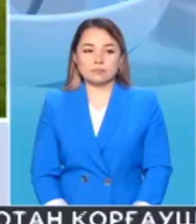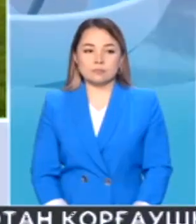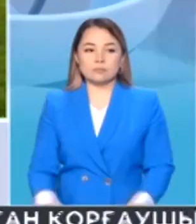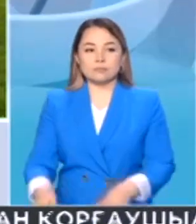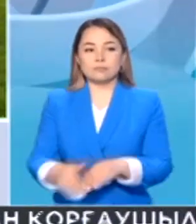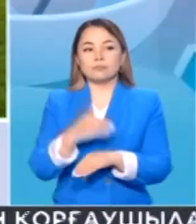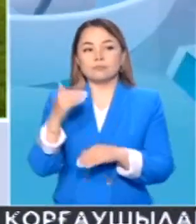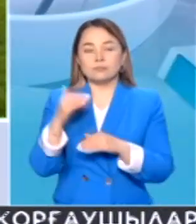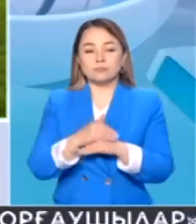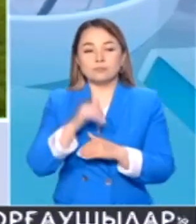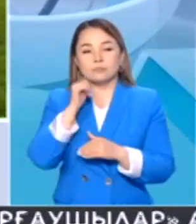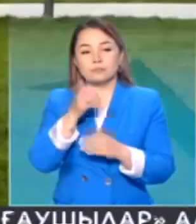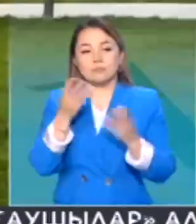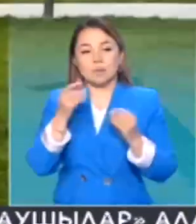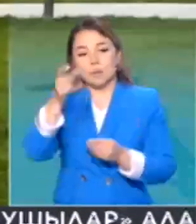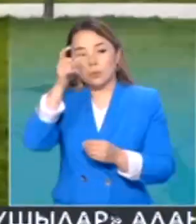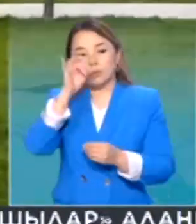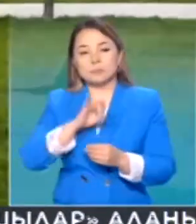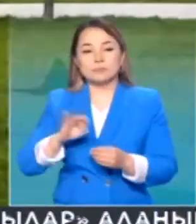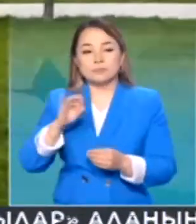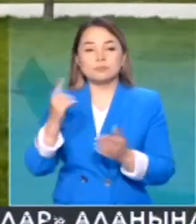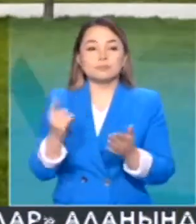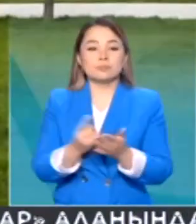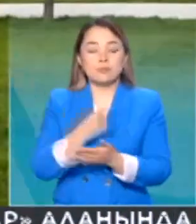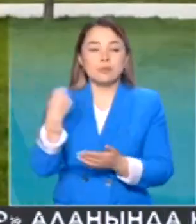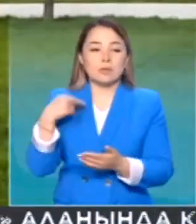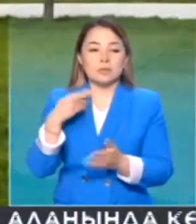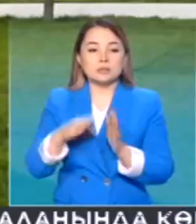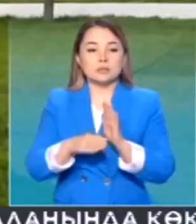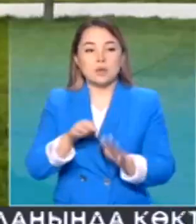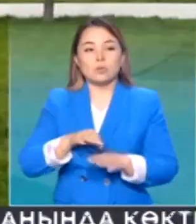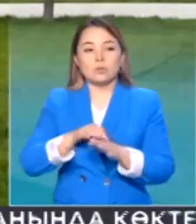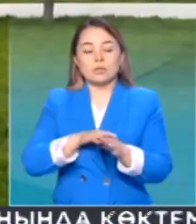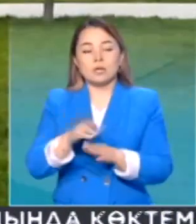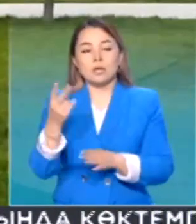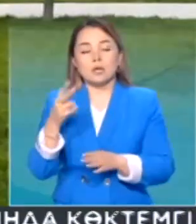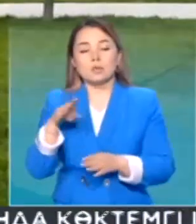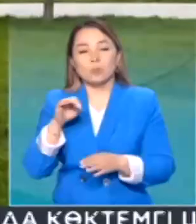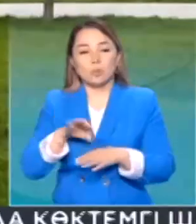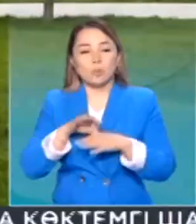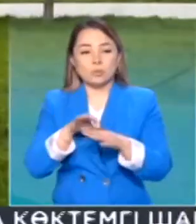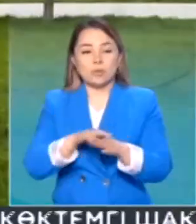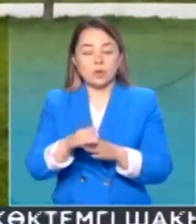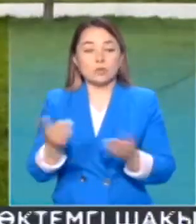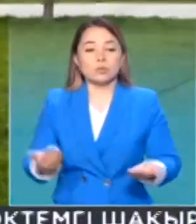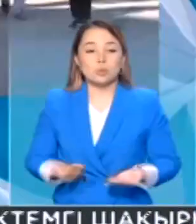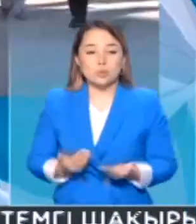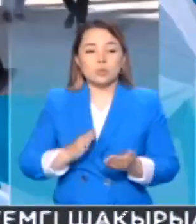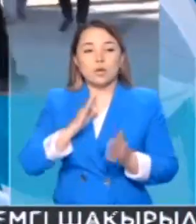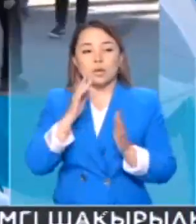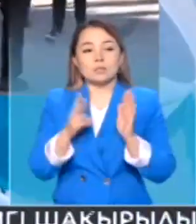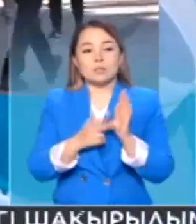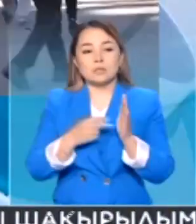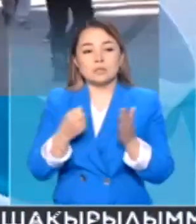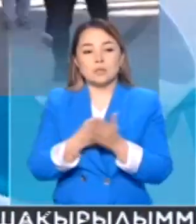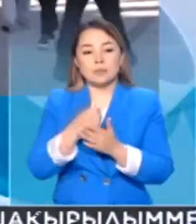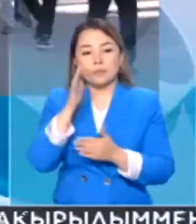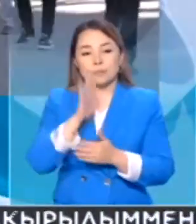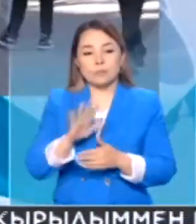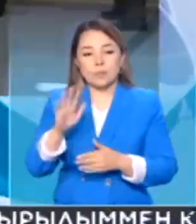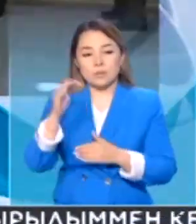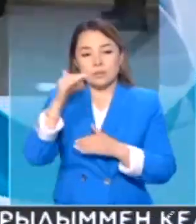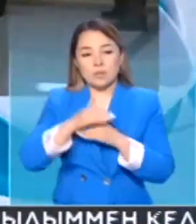Кеш шарық Лейла, я ертең Түркия тарихында бірінші рет президенттік сайлаудың екінші туры өтеді. Тұрғындар таңертең сағат 8-ден кешкі 5-ке